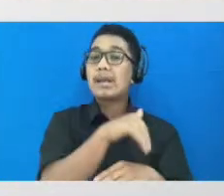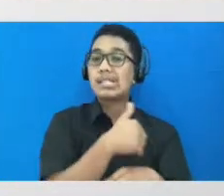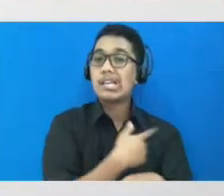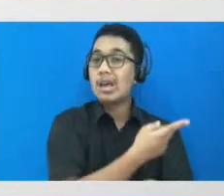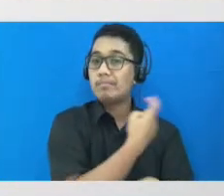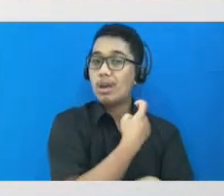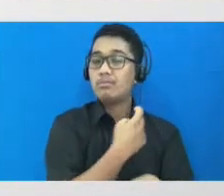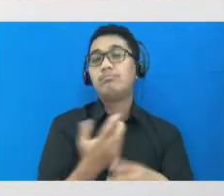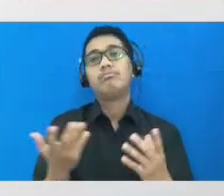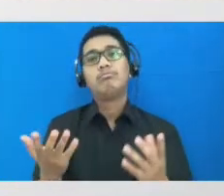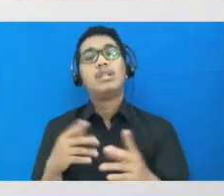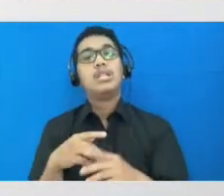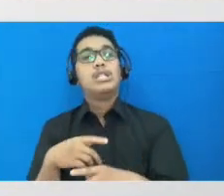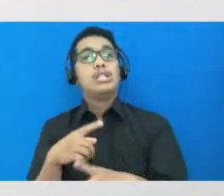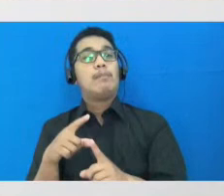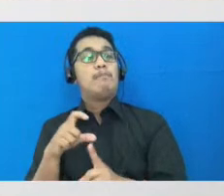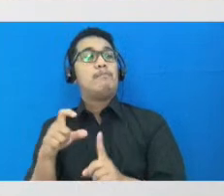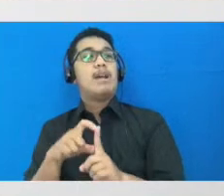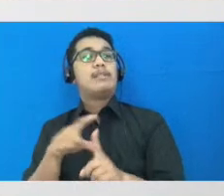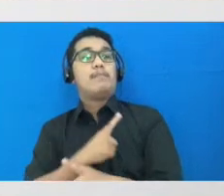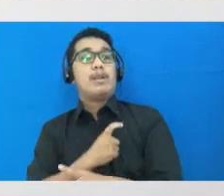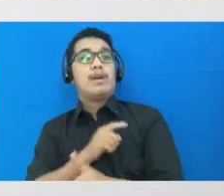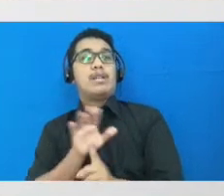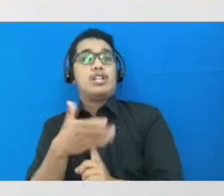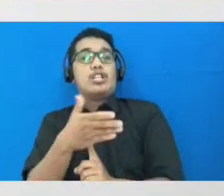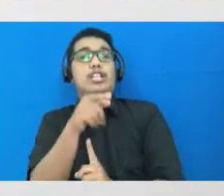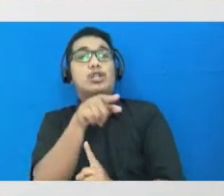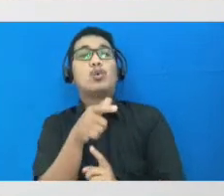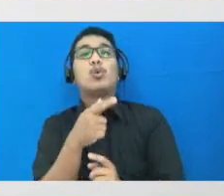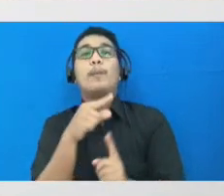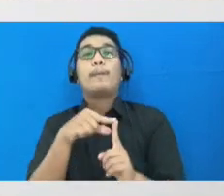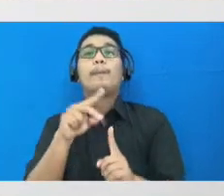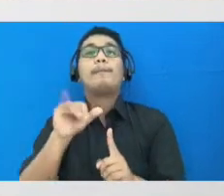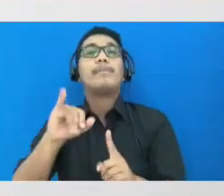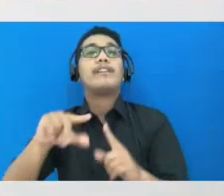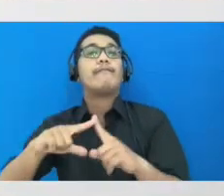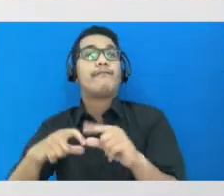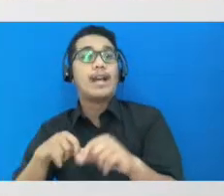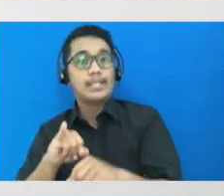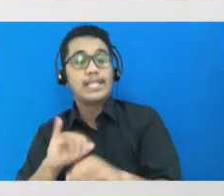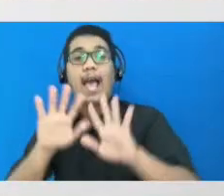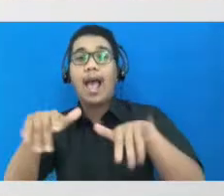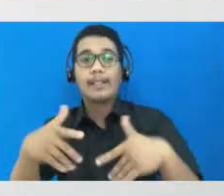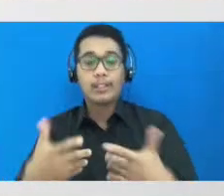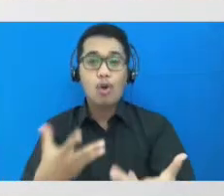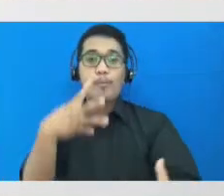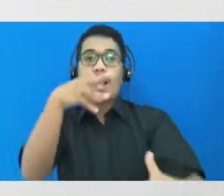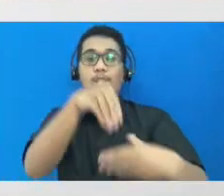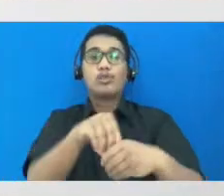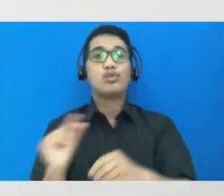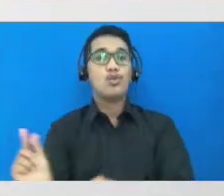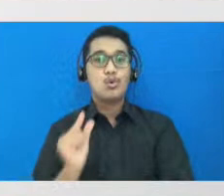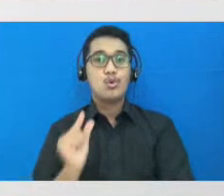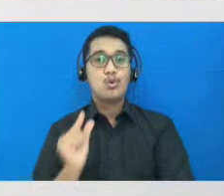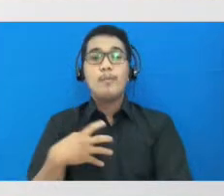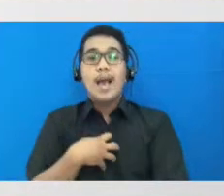atas perlindungan data pribadi merupakan bagian dari privasi atau sebenarnya bagian umum dari hak konstitusional.